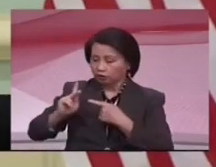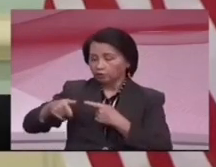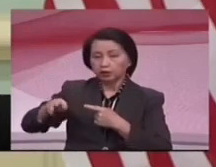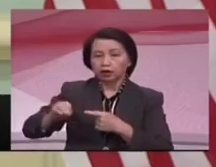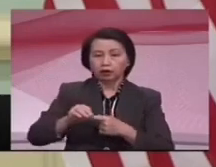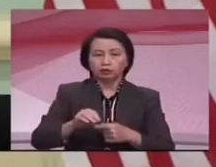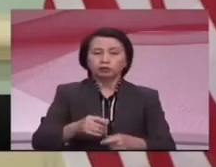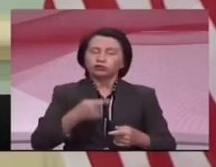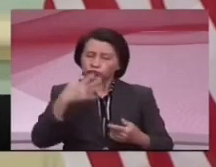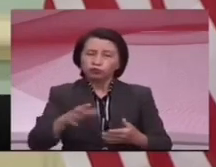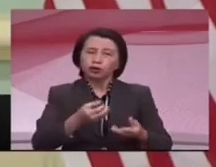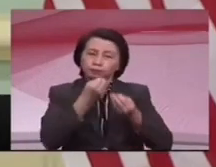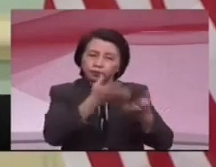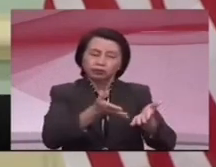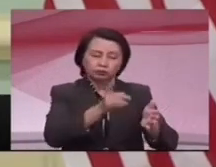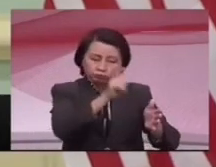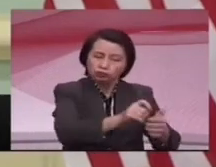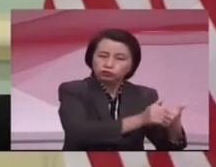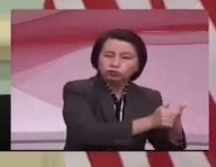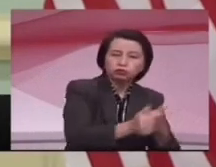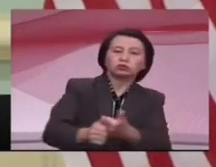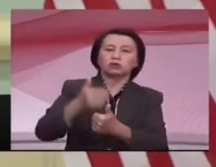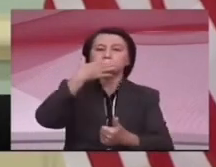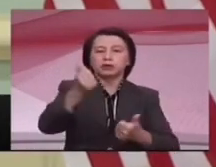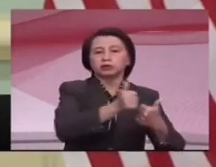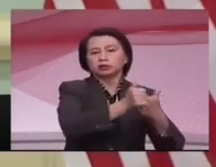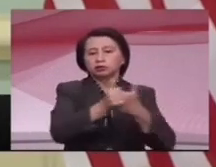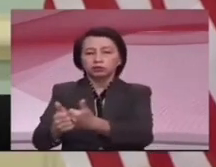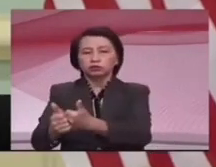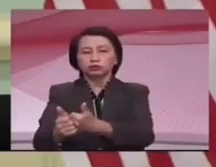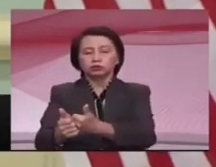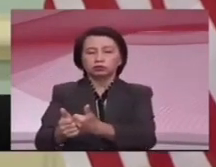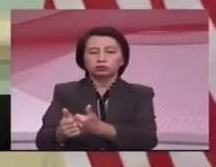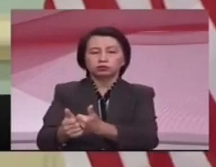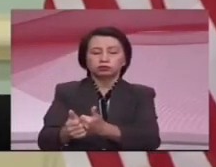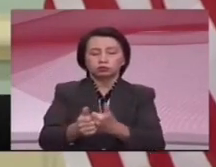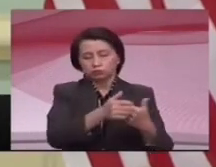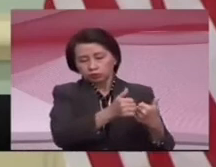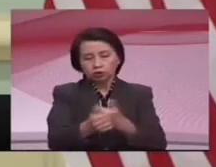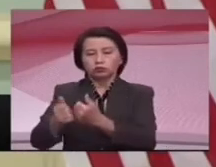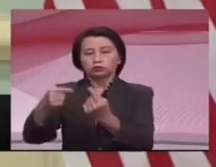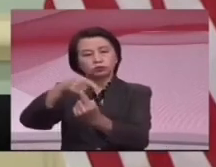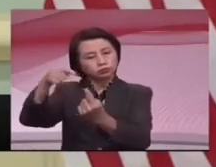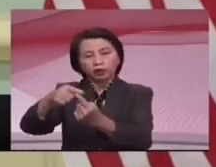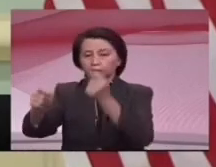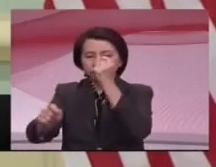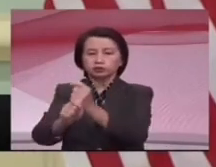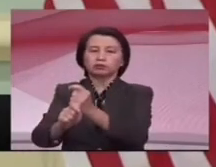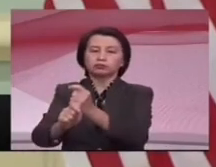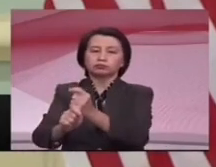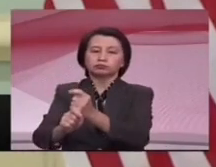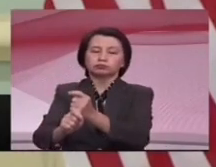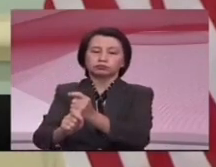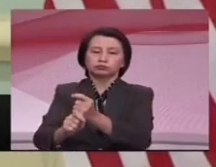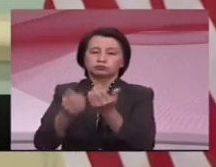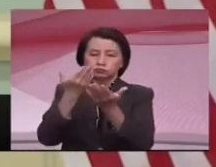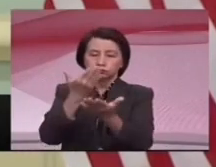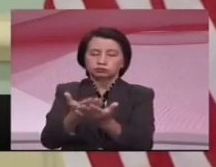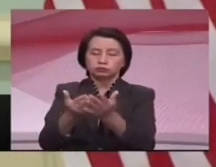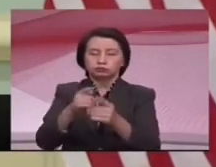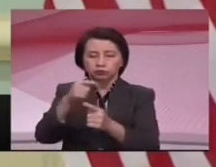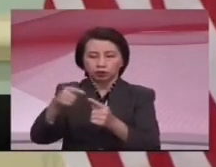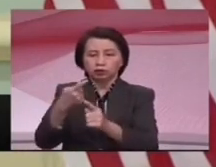disarankan supaya mematuhi besaran atau mematuhi akar eh yang telah dicadangkan oleh